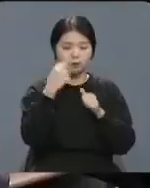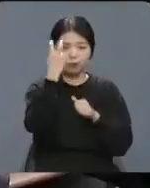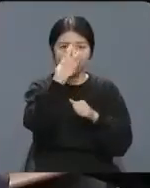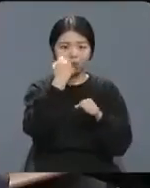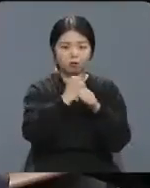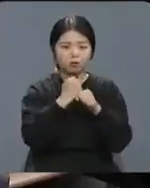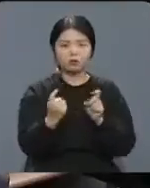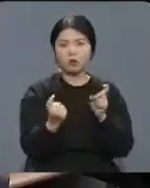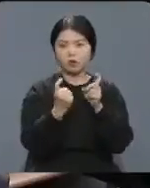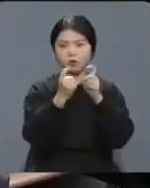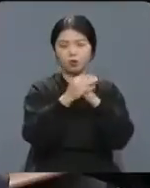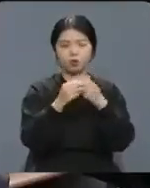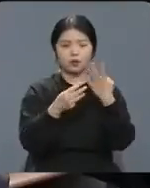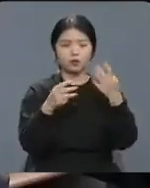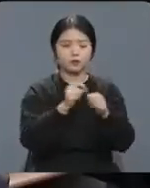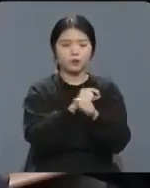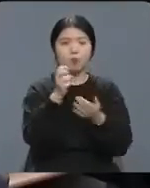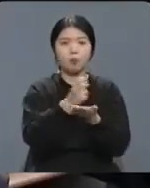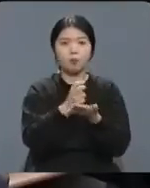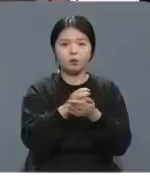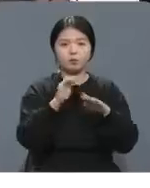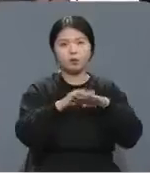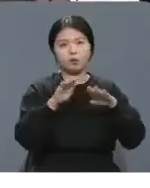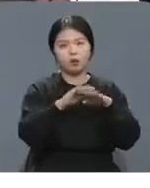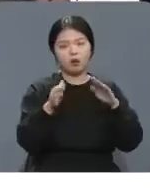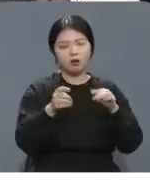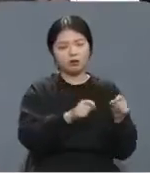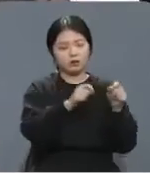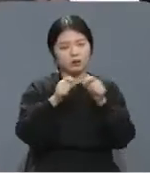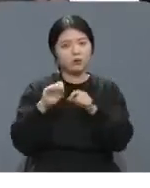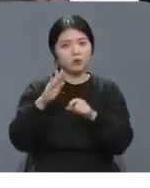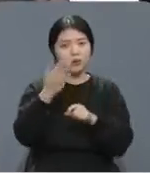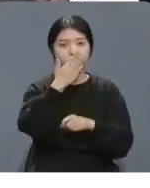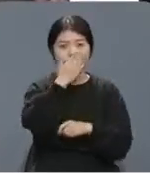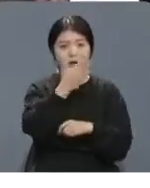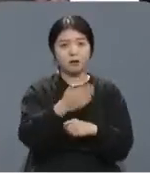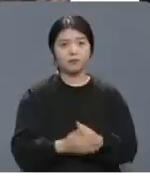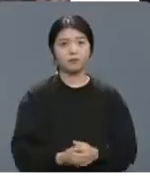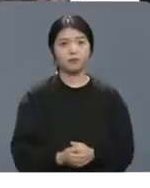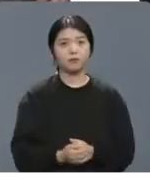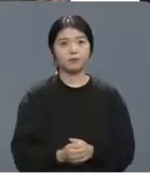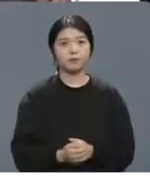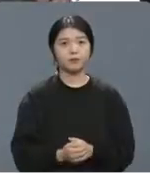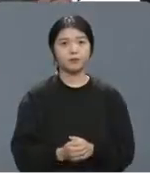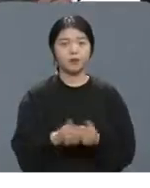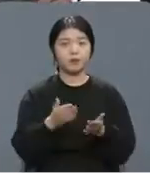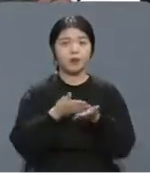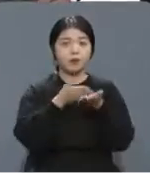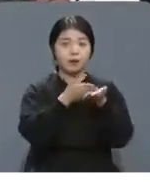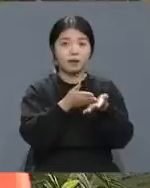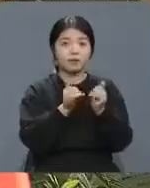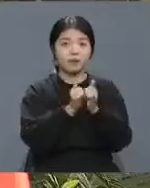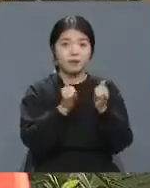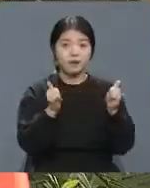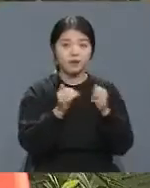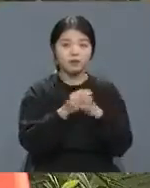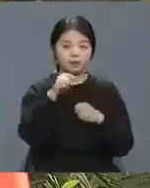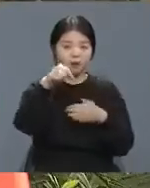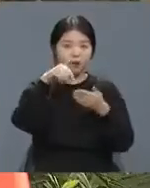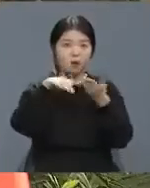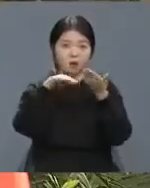기 싸움으로 4 3 특별법 개정안 처리가 뒤로 밀리 가능성이 있습니다 발에 하신 분 행한 의도